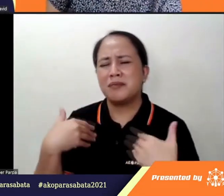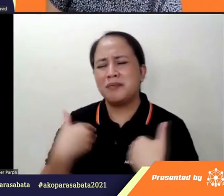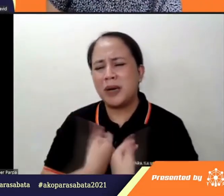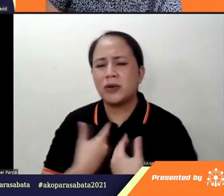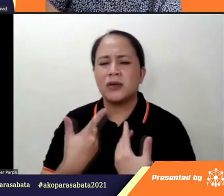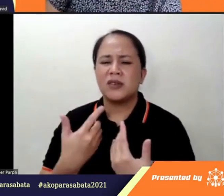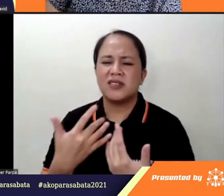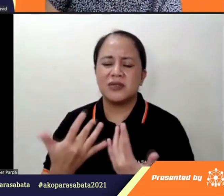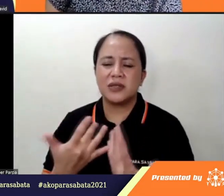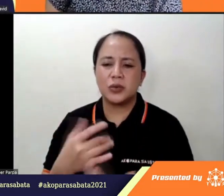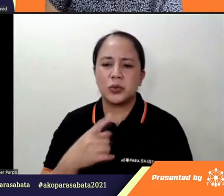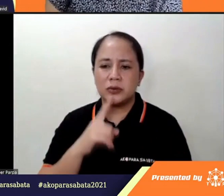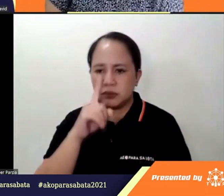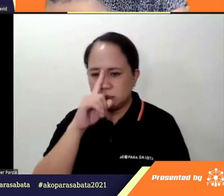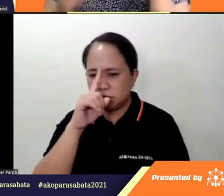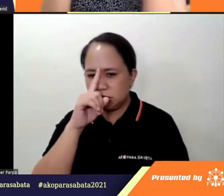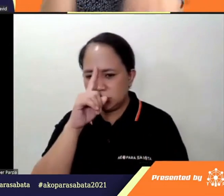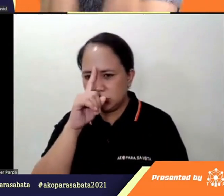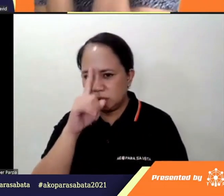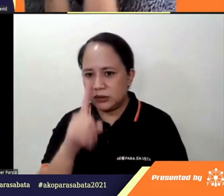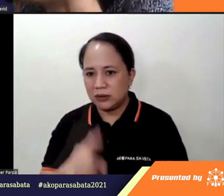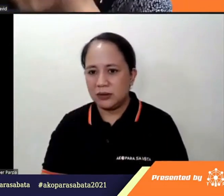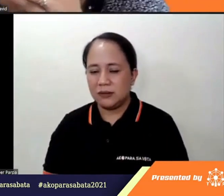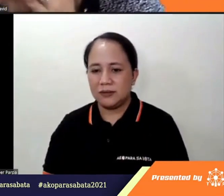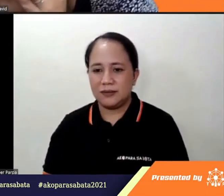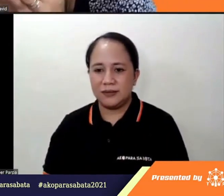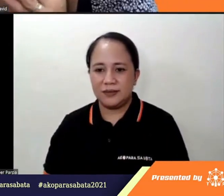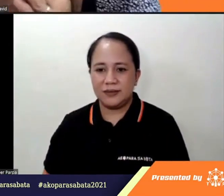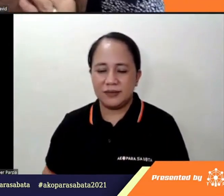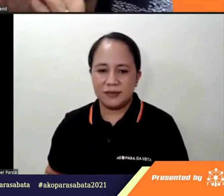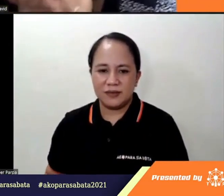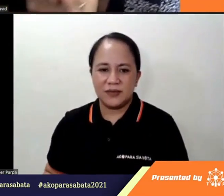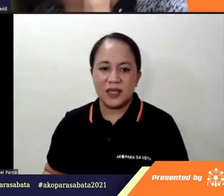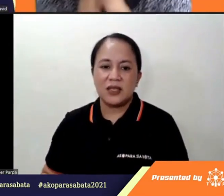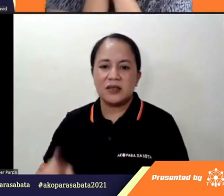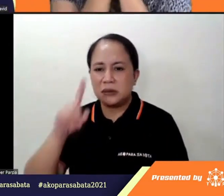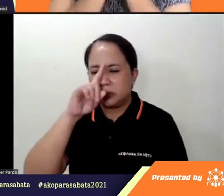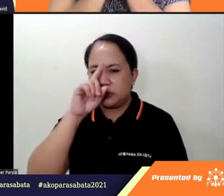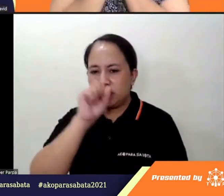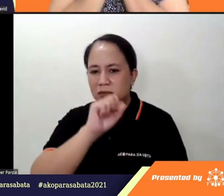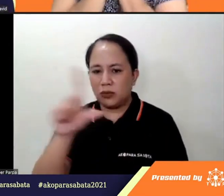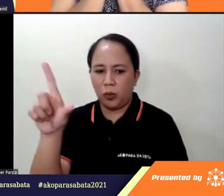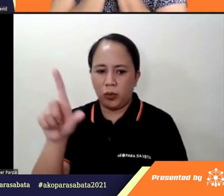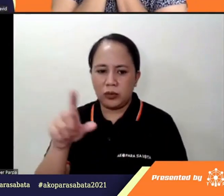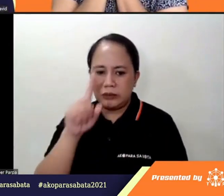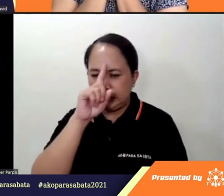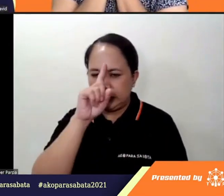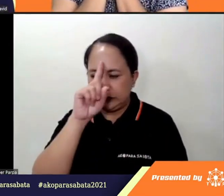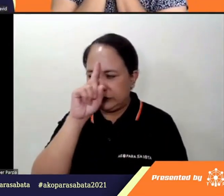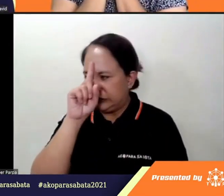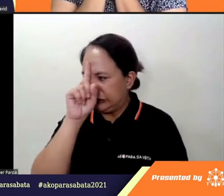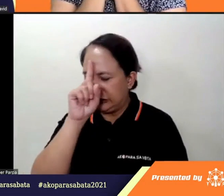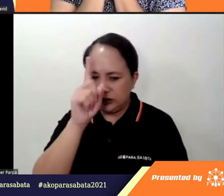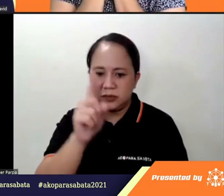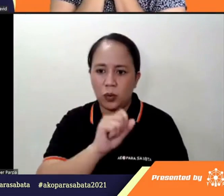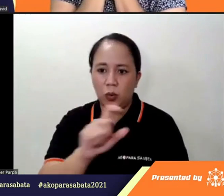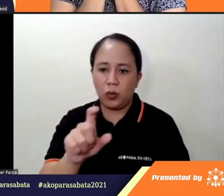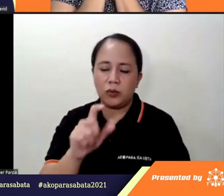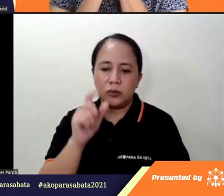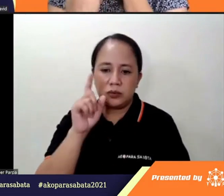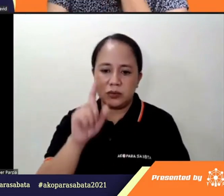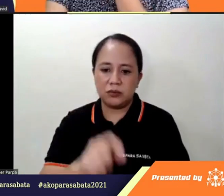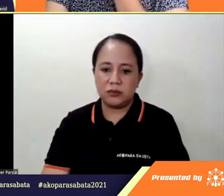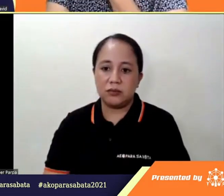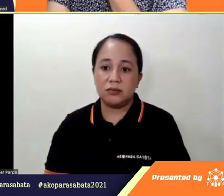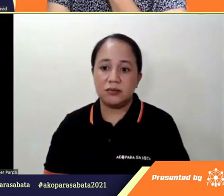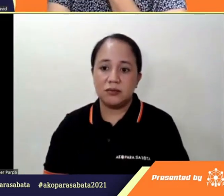kang naiinis. Ay! Oo, nainis ka na lang sa lahat. Iinis ka sa lahat. Everything just irritates